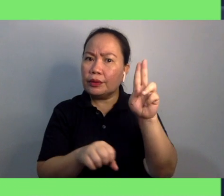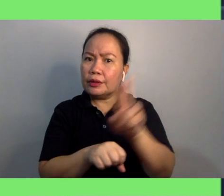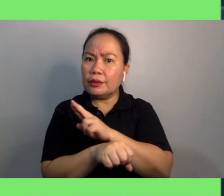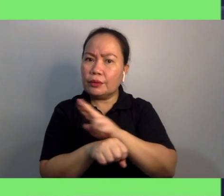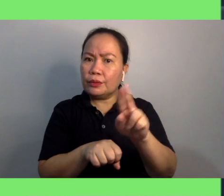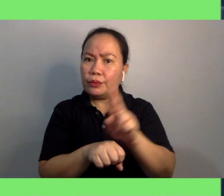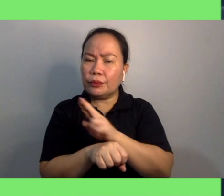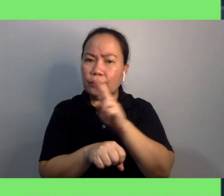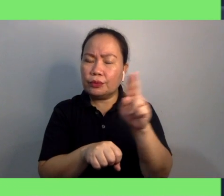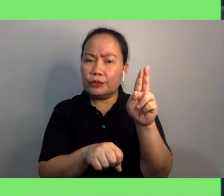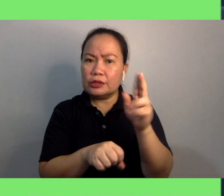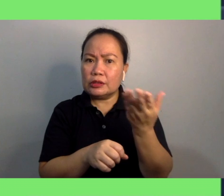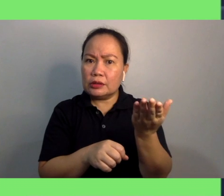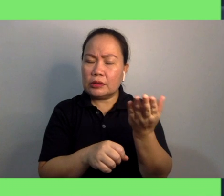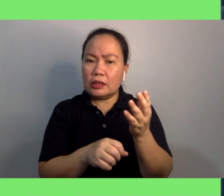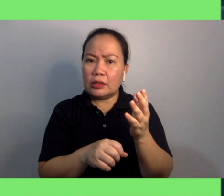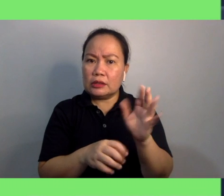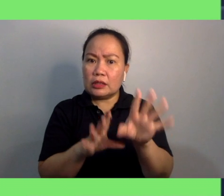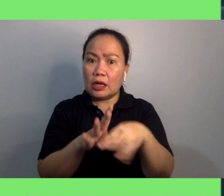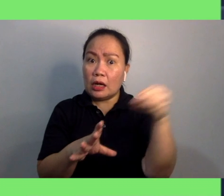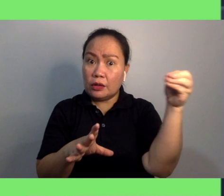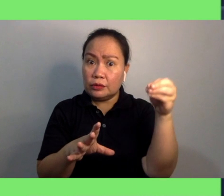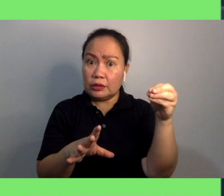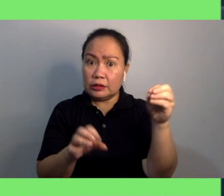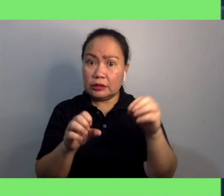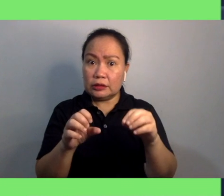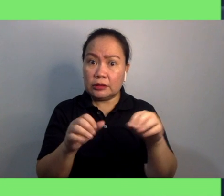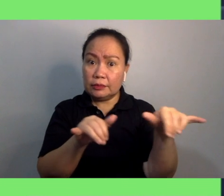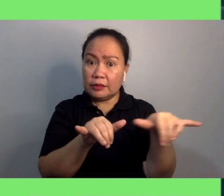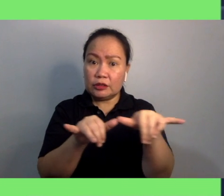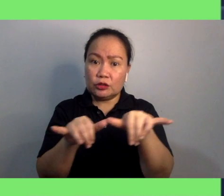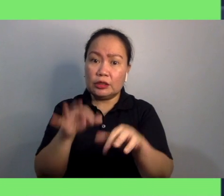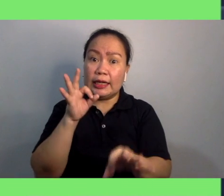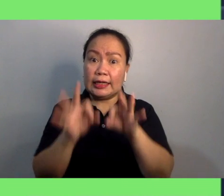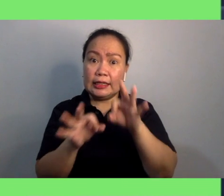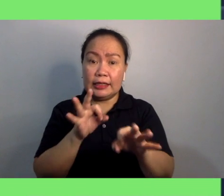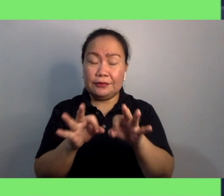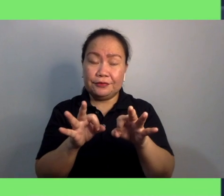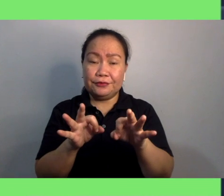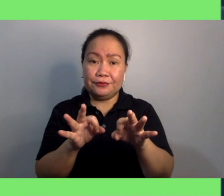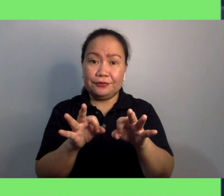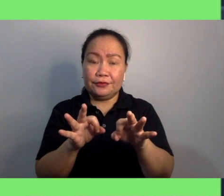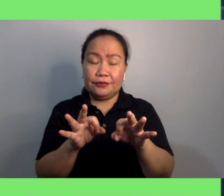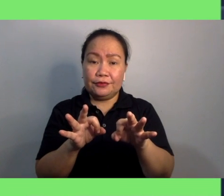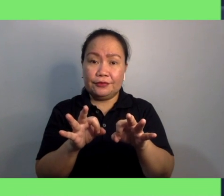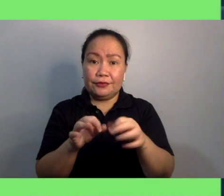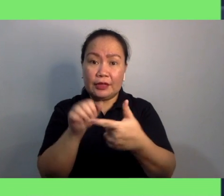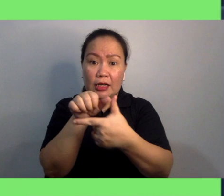Kailan po natin siya ginagamit? Kapag ang angle mo ay